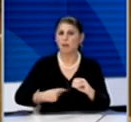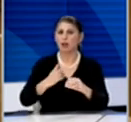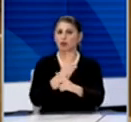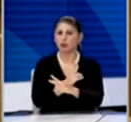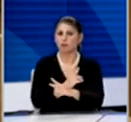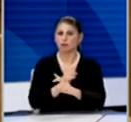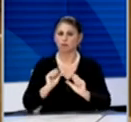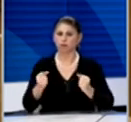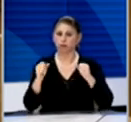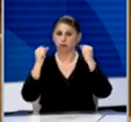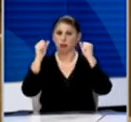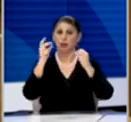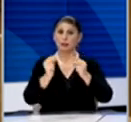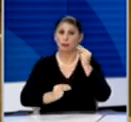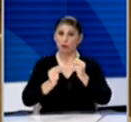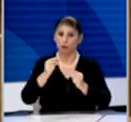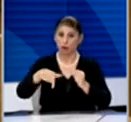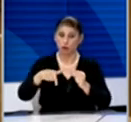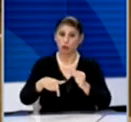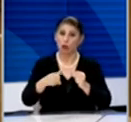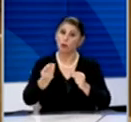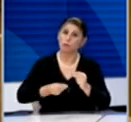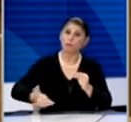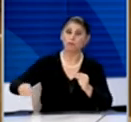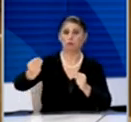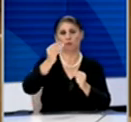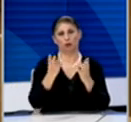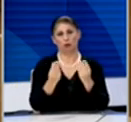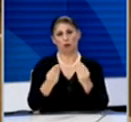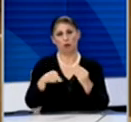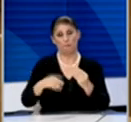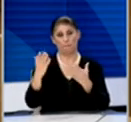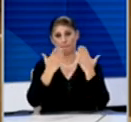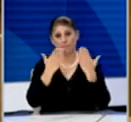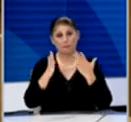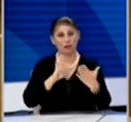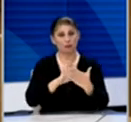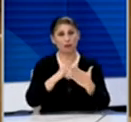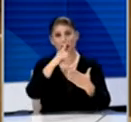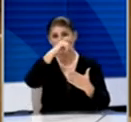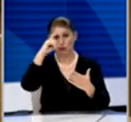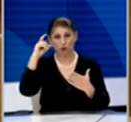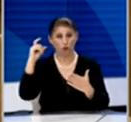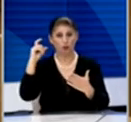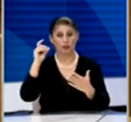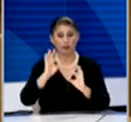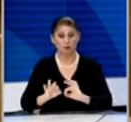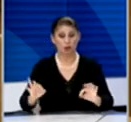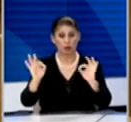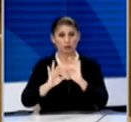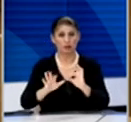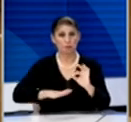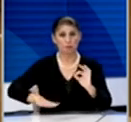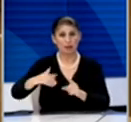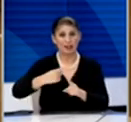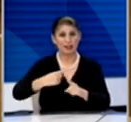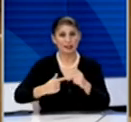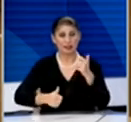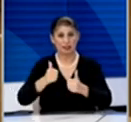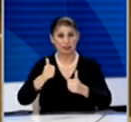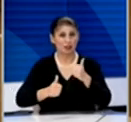συμβούλια τα προβλήματα τώρα θα είναι ακόμη πιο πολλά ήδη ο μαθητές αντιμετώπιζαν παράδειγμα δυσκολίες να προετοιμαστούν για τις πανελλήνιες